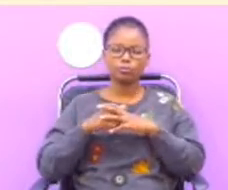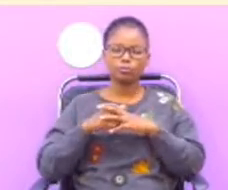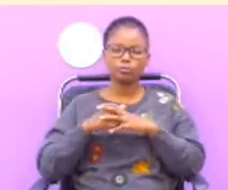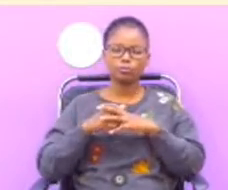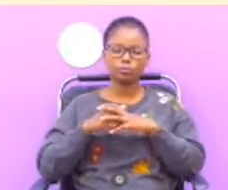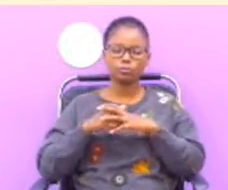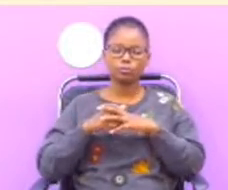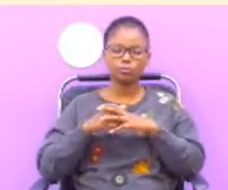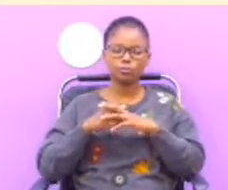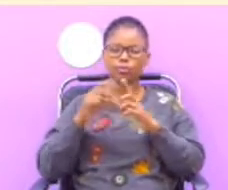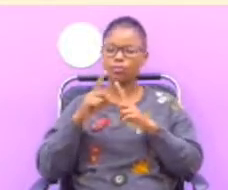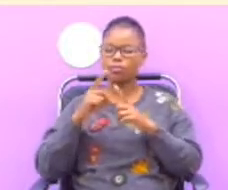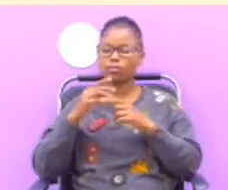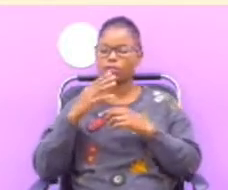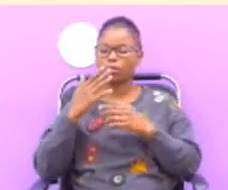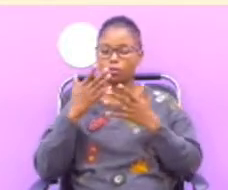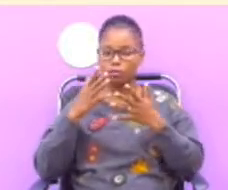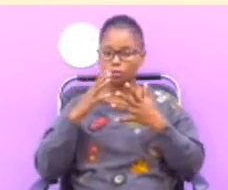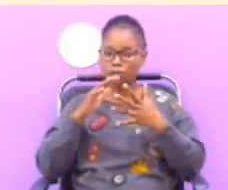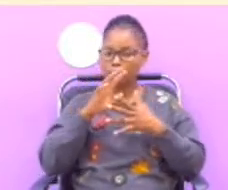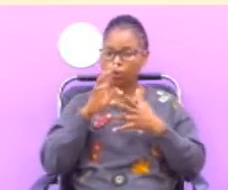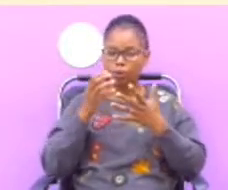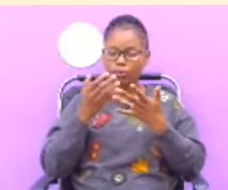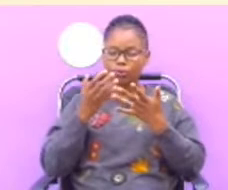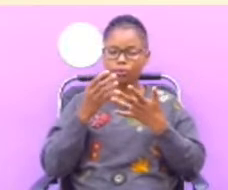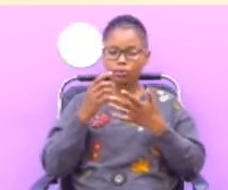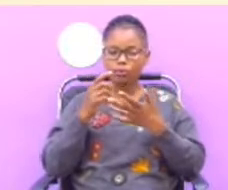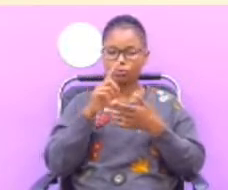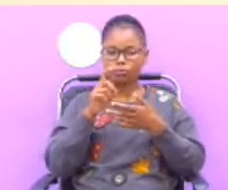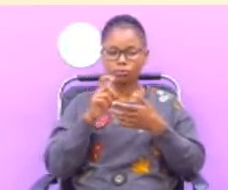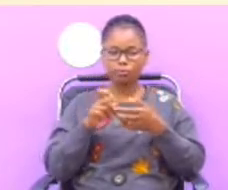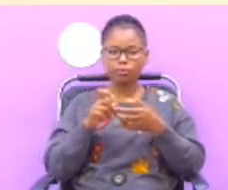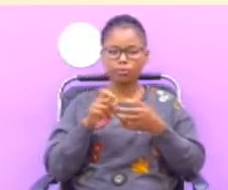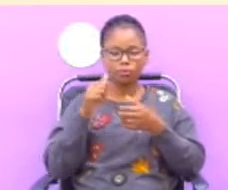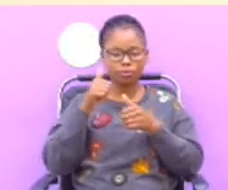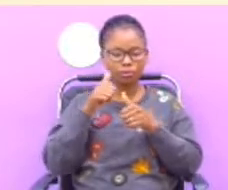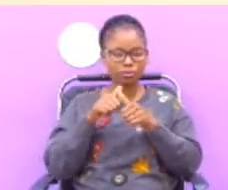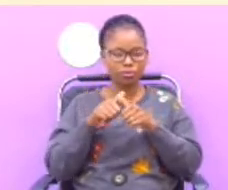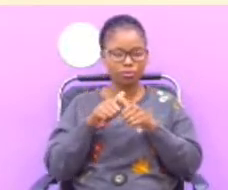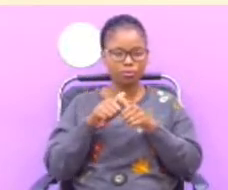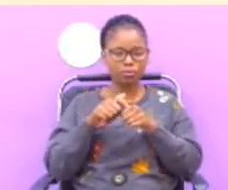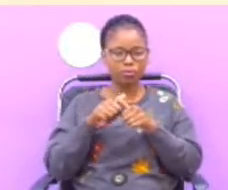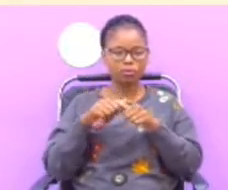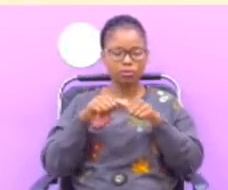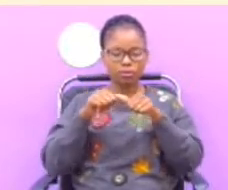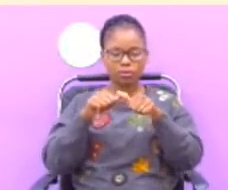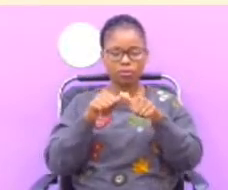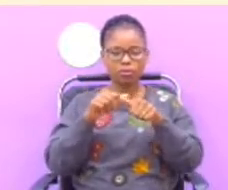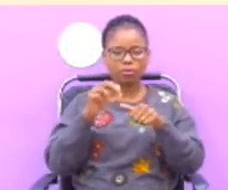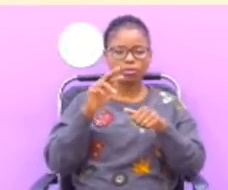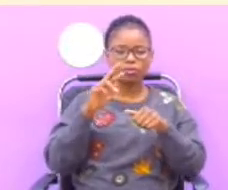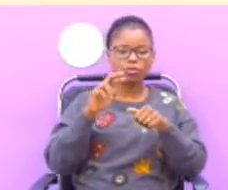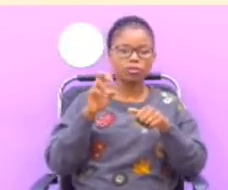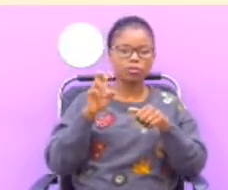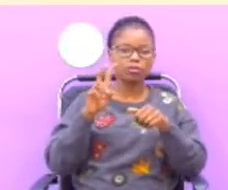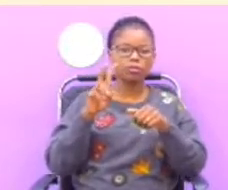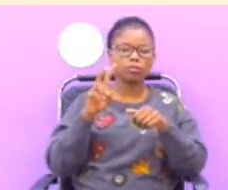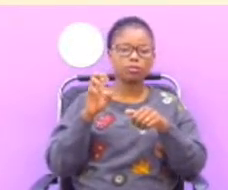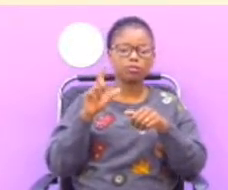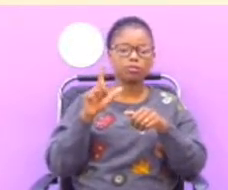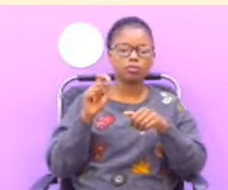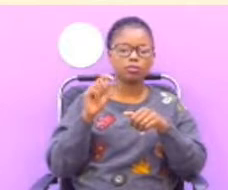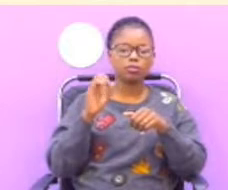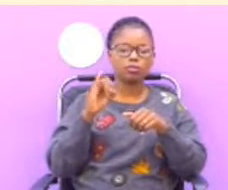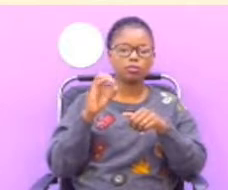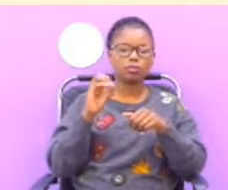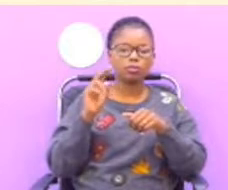No kuninwa atia, ndukariganirwo twi thiini wa kugurĩrio ciigana. Itanjĩra itwi kugurĩrio ciigana na